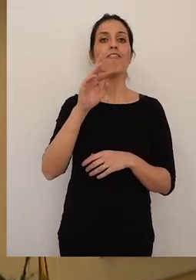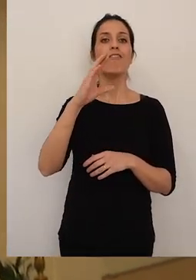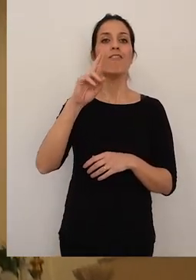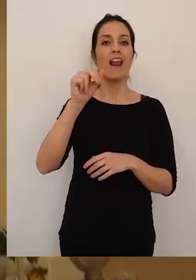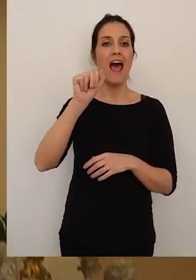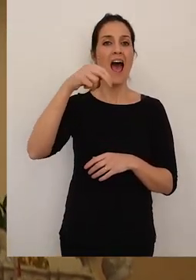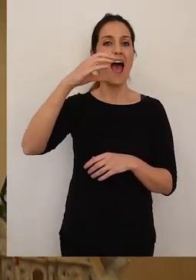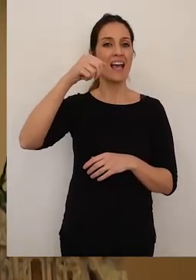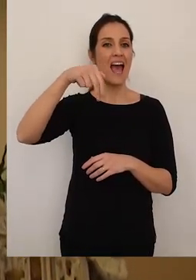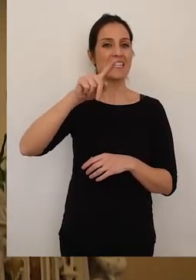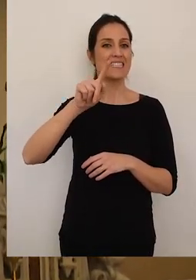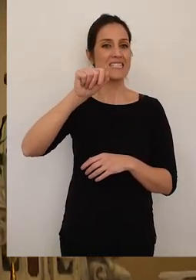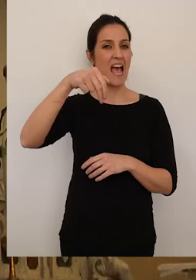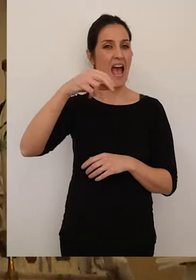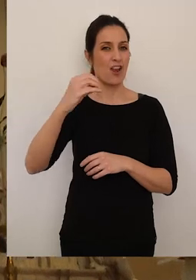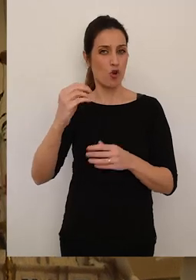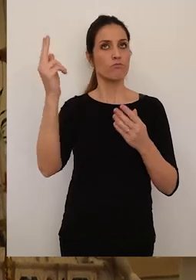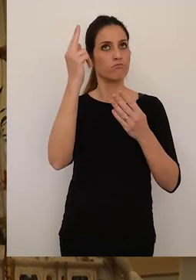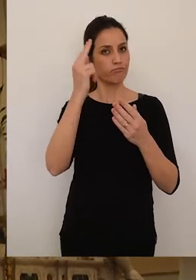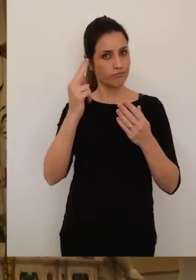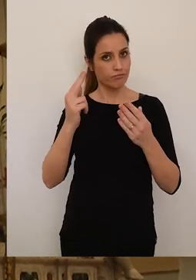pittore Cesare Fracanzano.